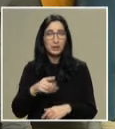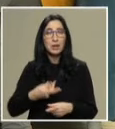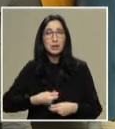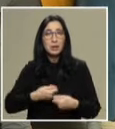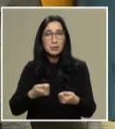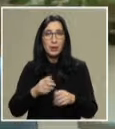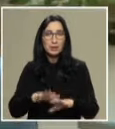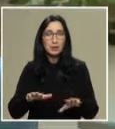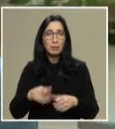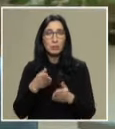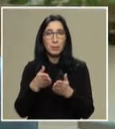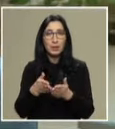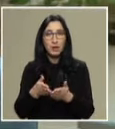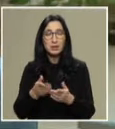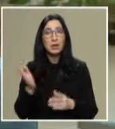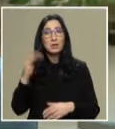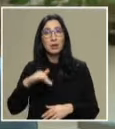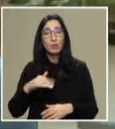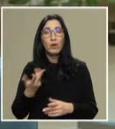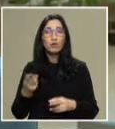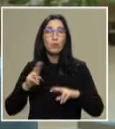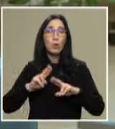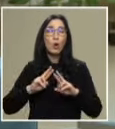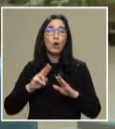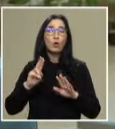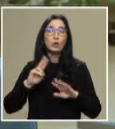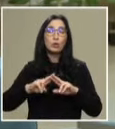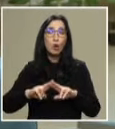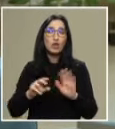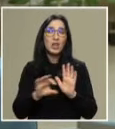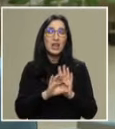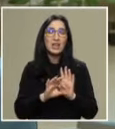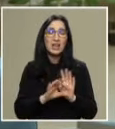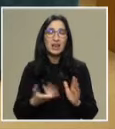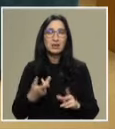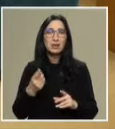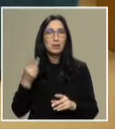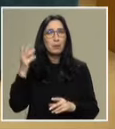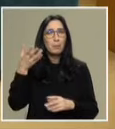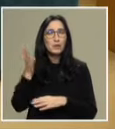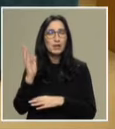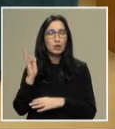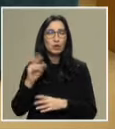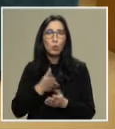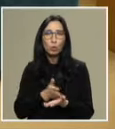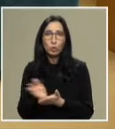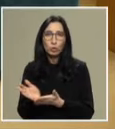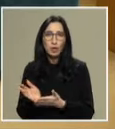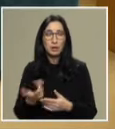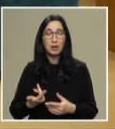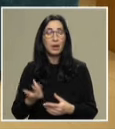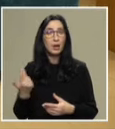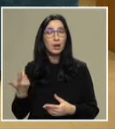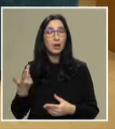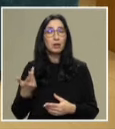детето си при вас, защото след това ще му сложат етикет, че е с психическо отклонение? Тук е госпожа Кацарова, която